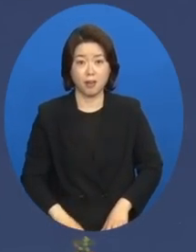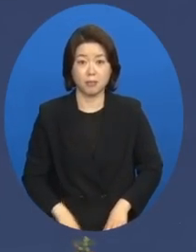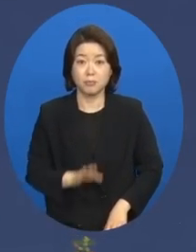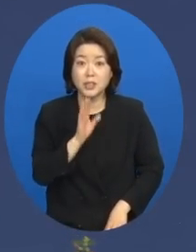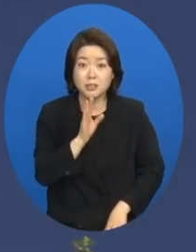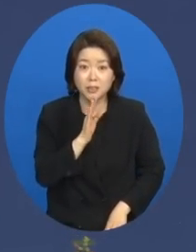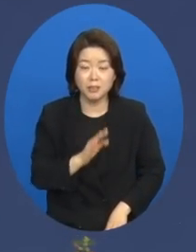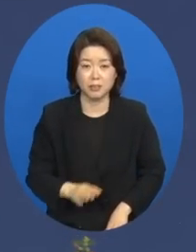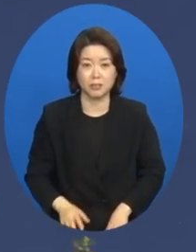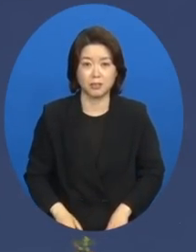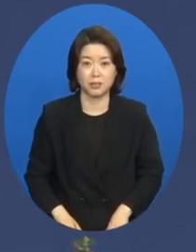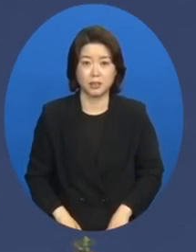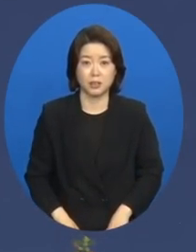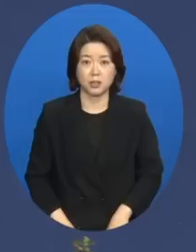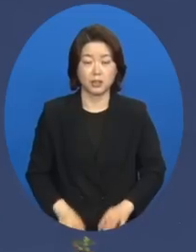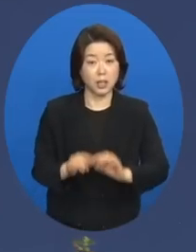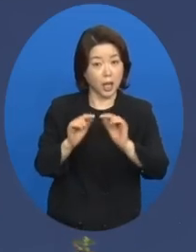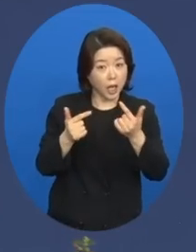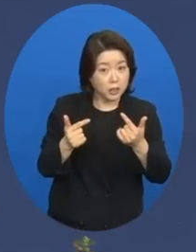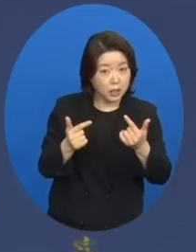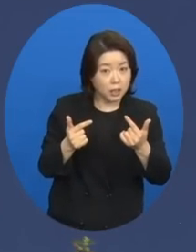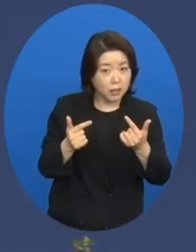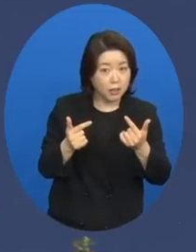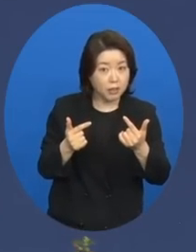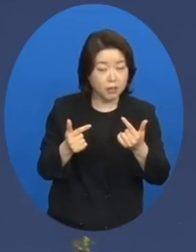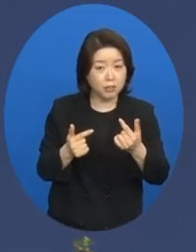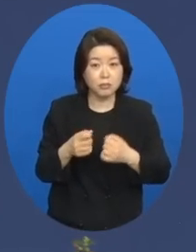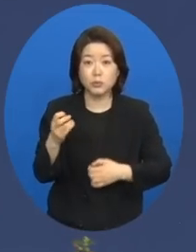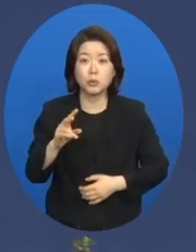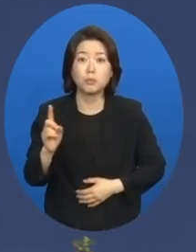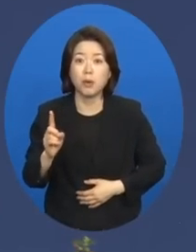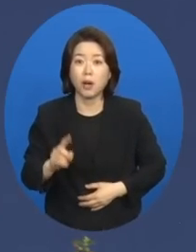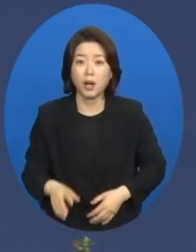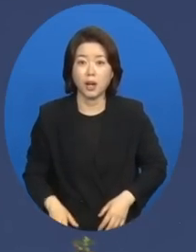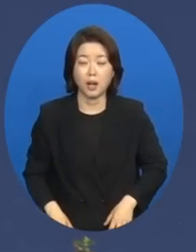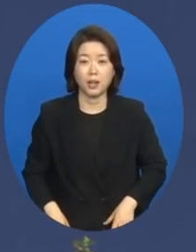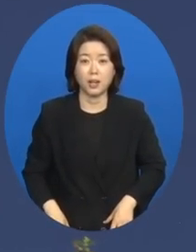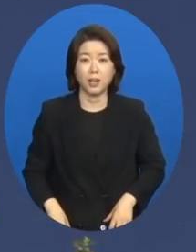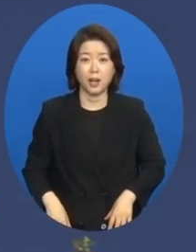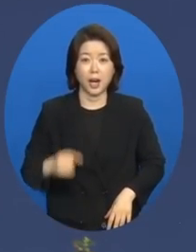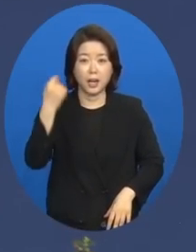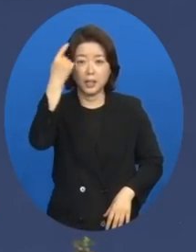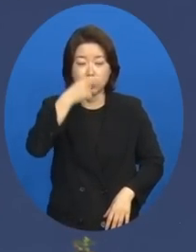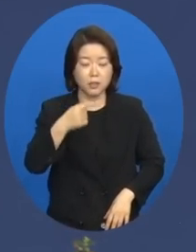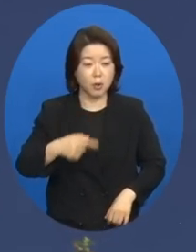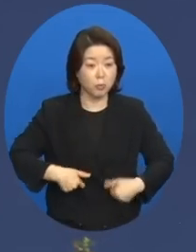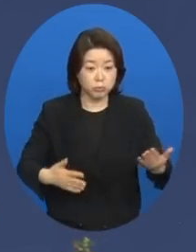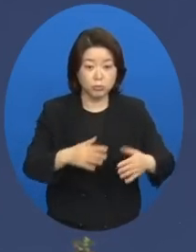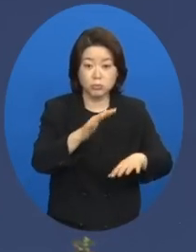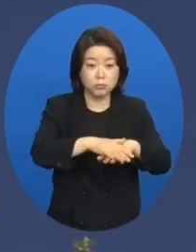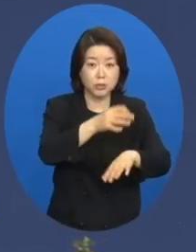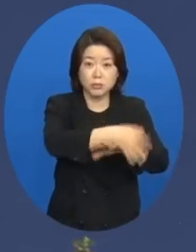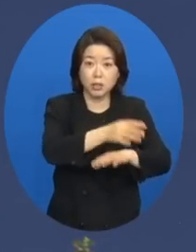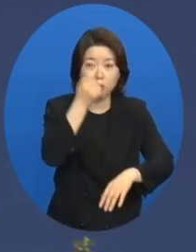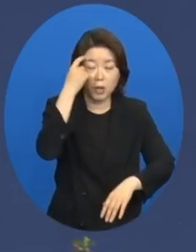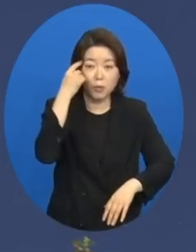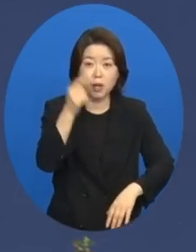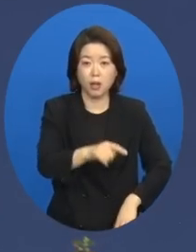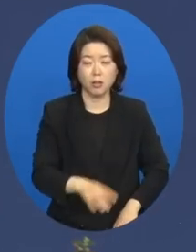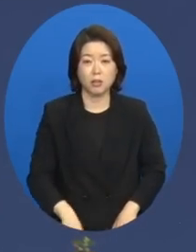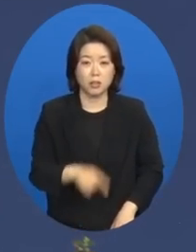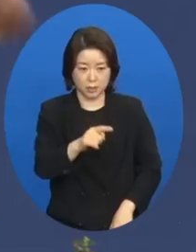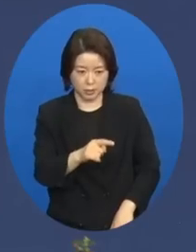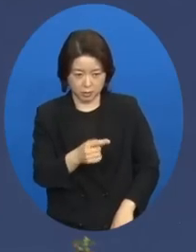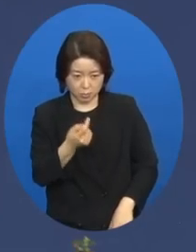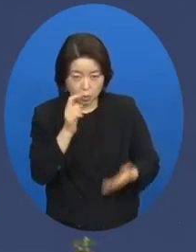그렇죠? 아니면 또 왜 자꾸 그 쓸데없는 땅을 살려고 그래? 너 거기서 뭐